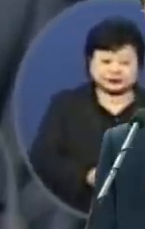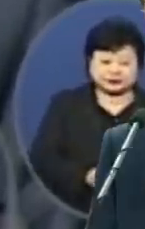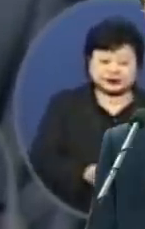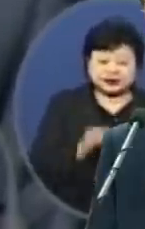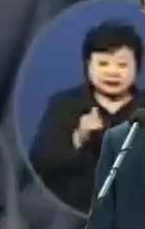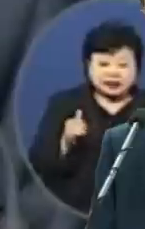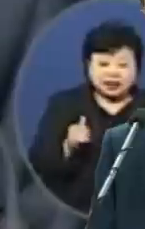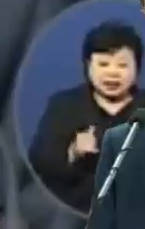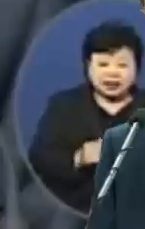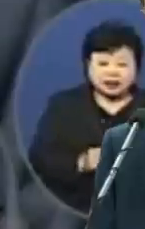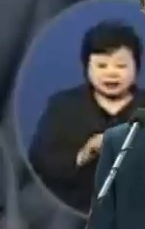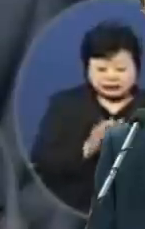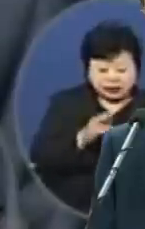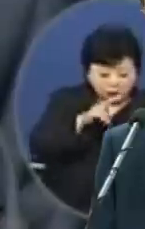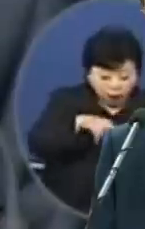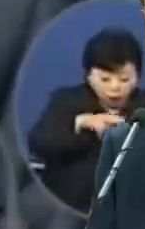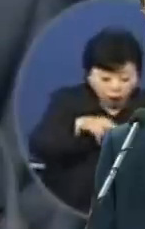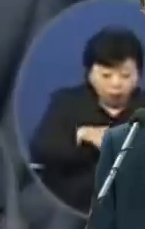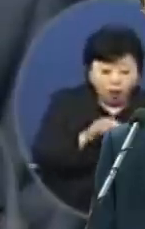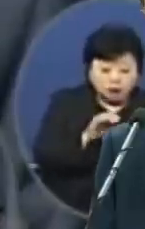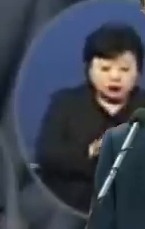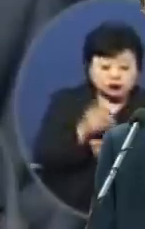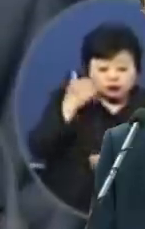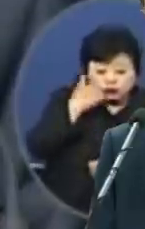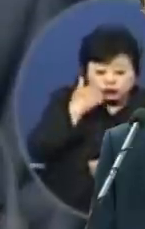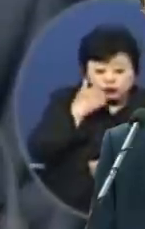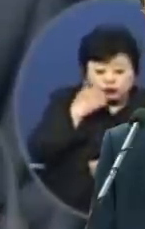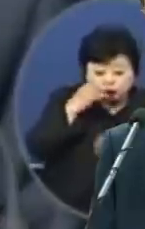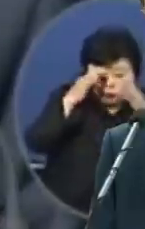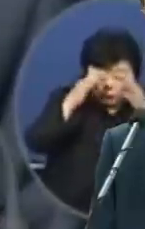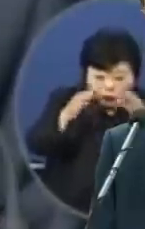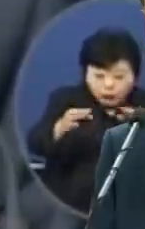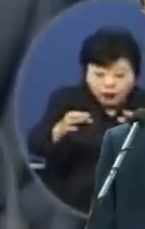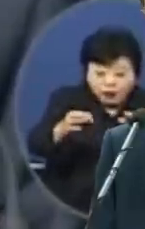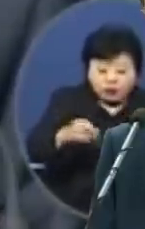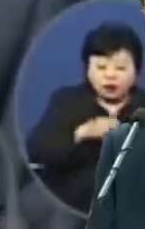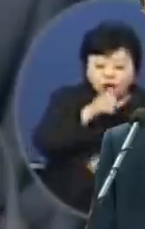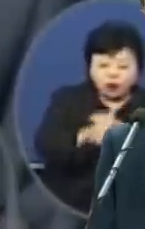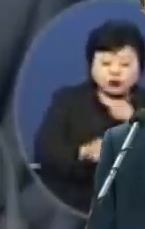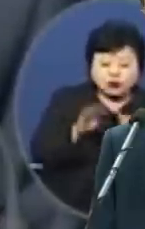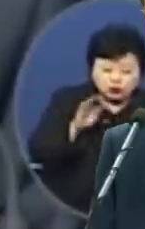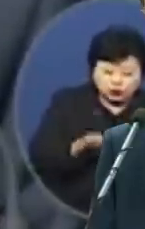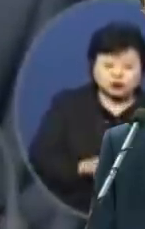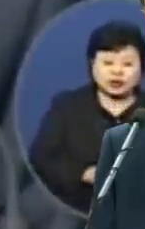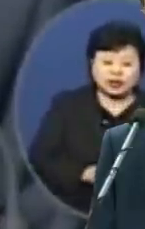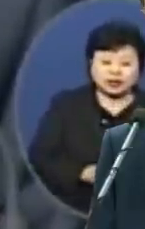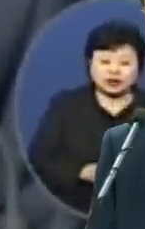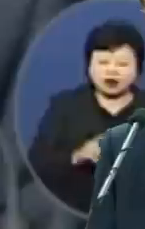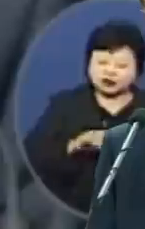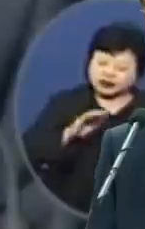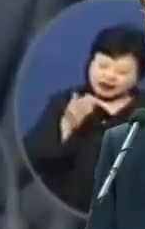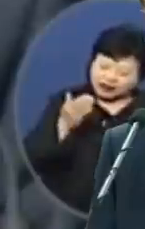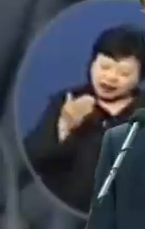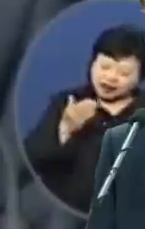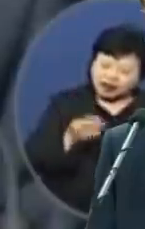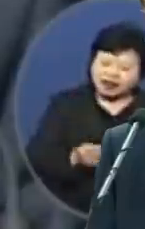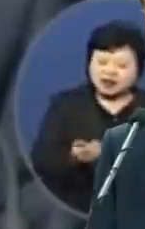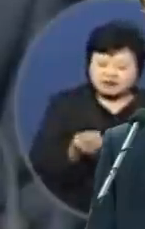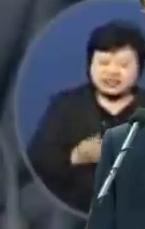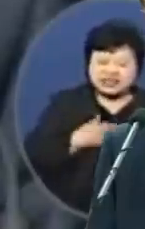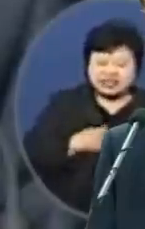사람이 어떤 책을 읽고 어떤 친구를 사귀는가를 보면은 5년 내에 어떠한 사람이 될 것을 예언할 수